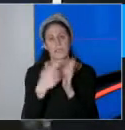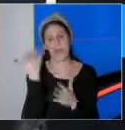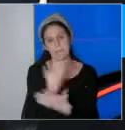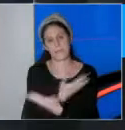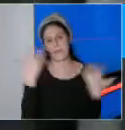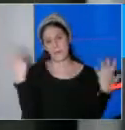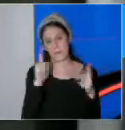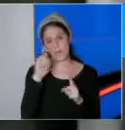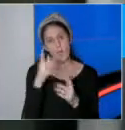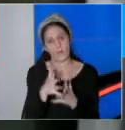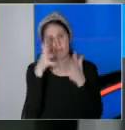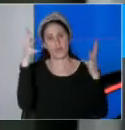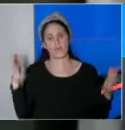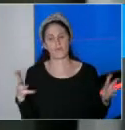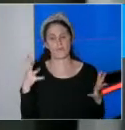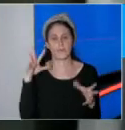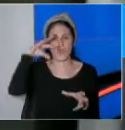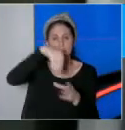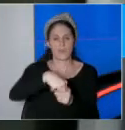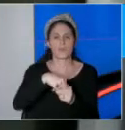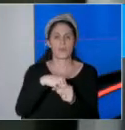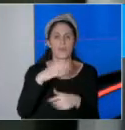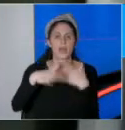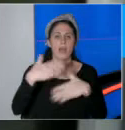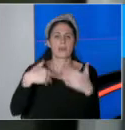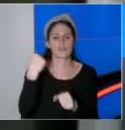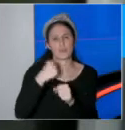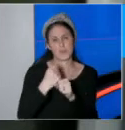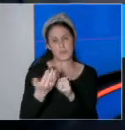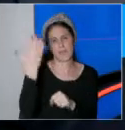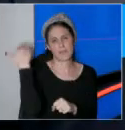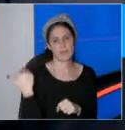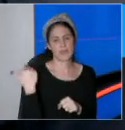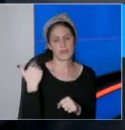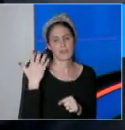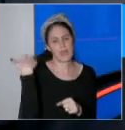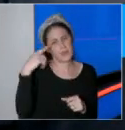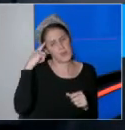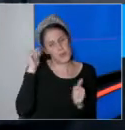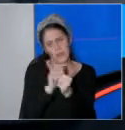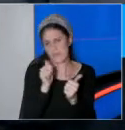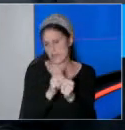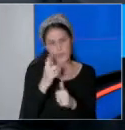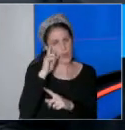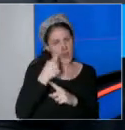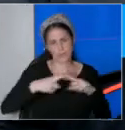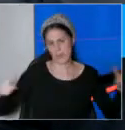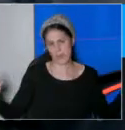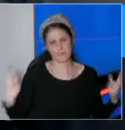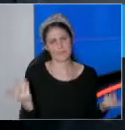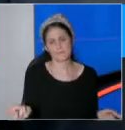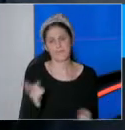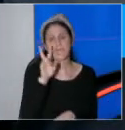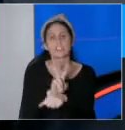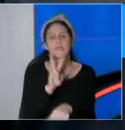לא התערבו בתהליכים שבוצעו לפני כן, ושהיו נראים לכל הדעות כלגמרי חוקיים. שמרנים